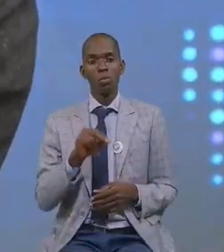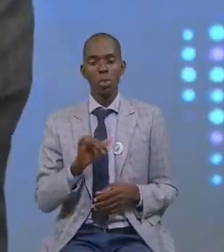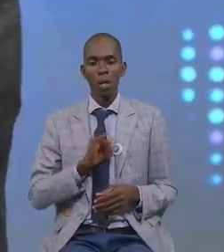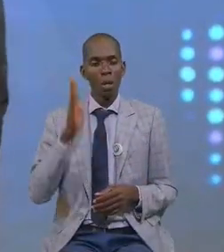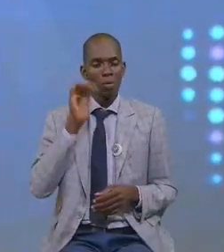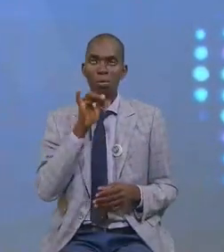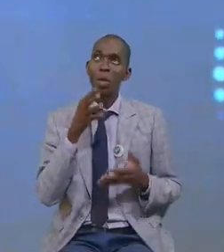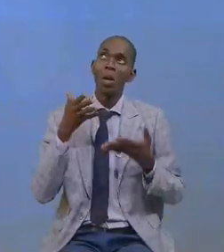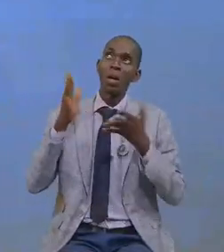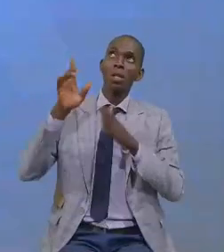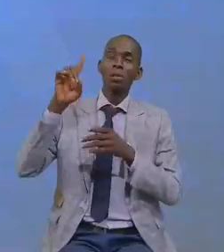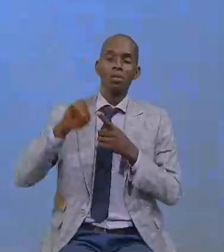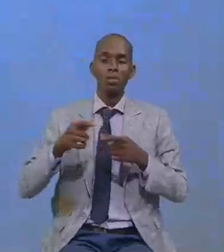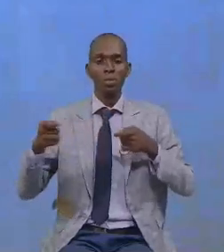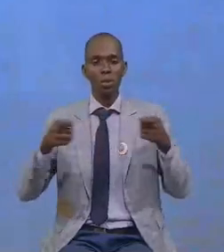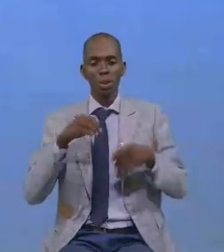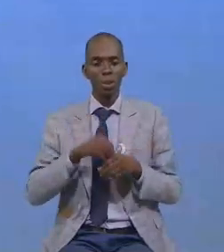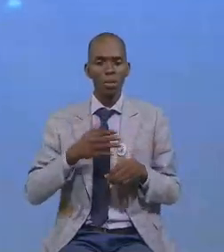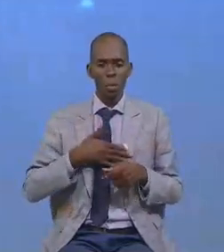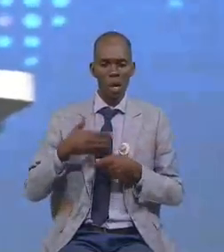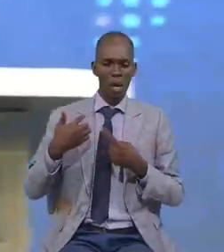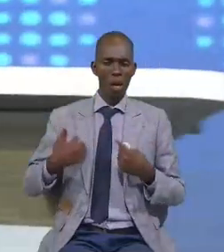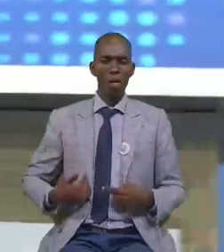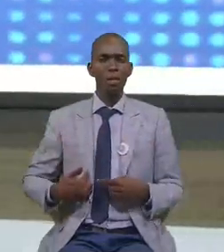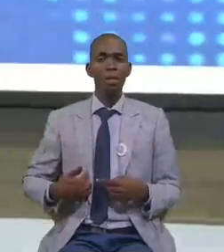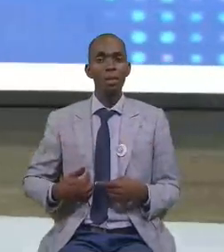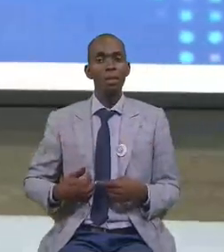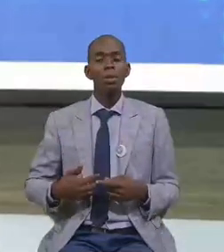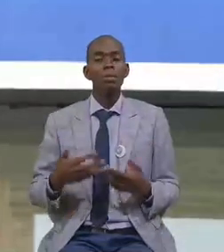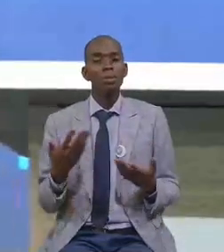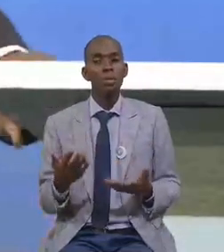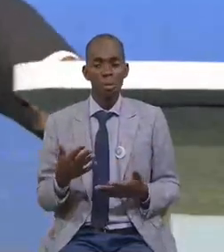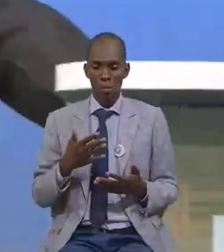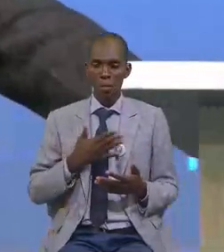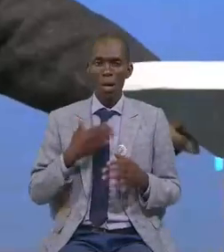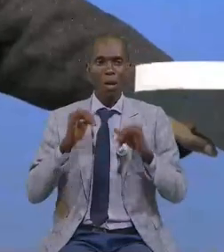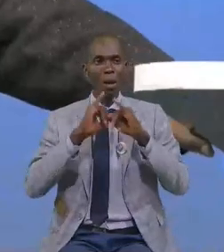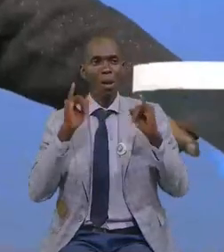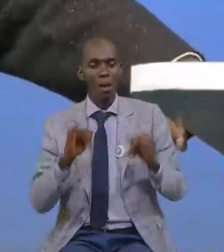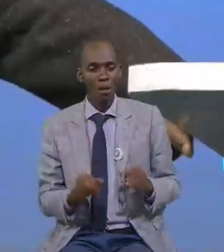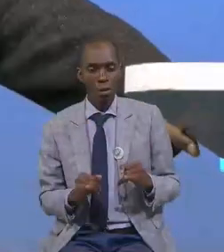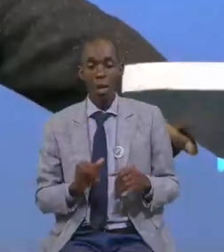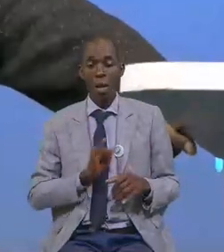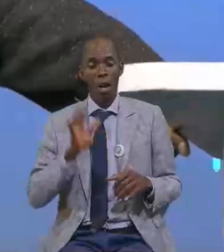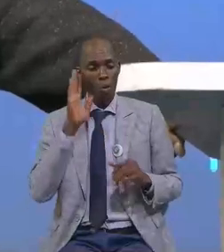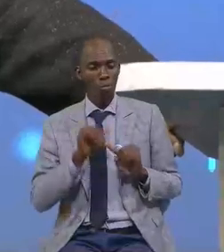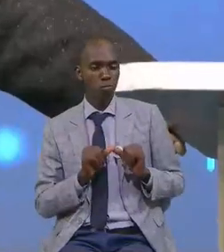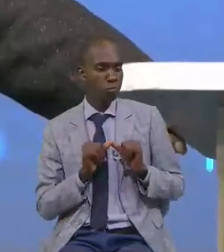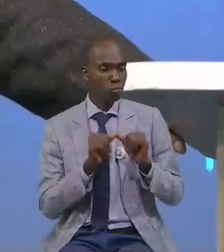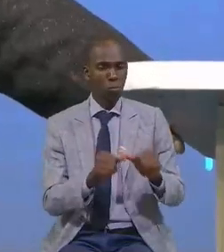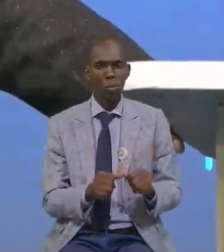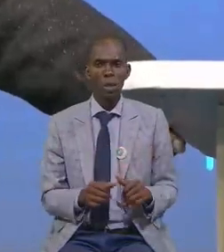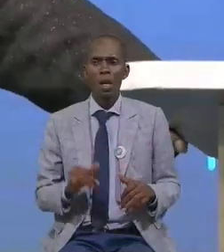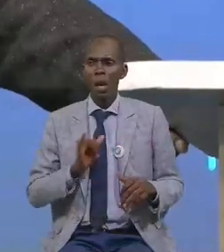je ne vais pas lui permettre de régner dans mon cœur, que mon paganisme, mon idolâtrie va